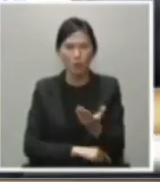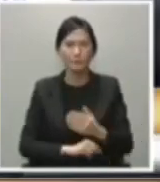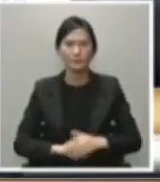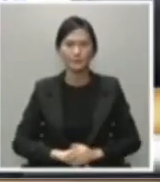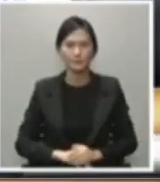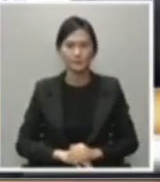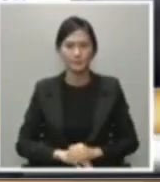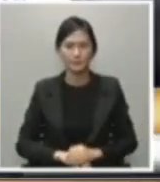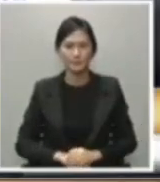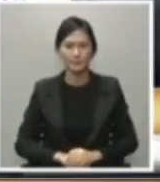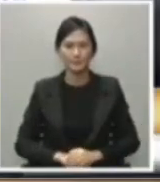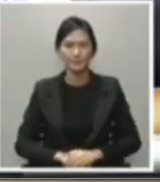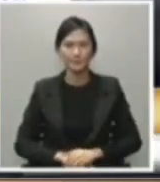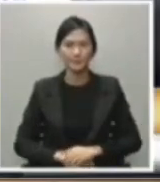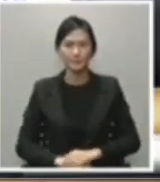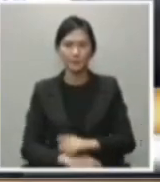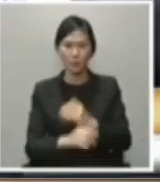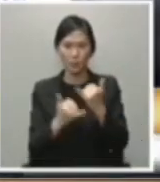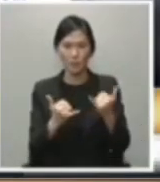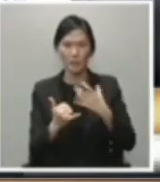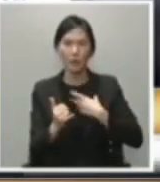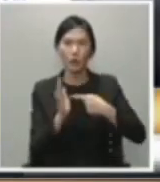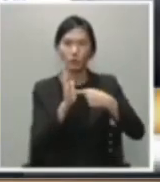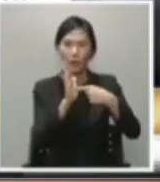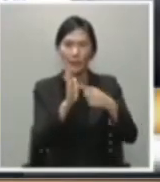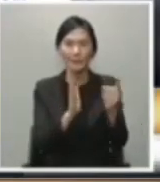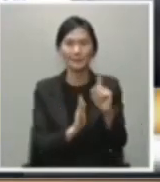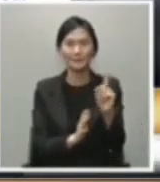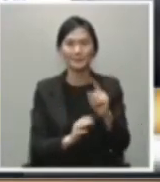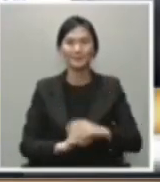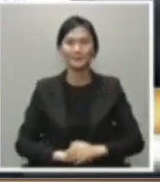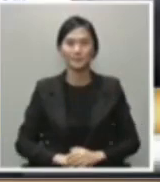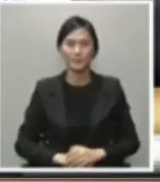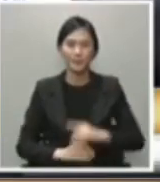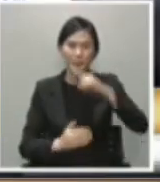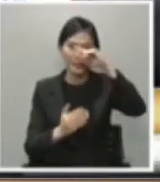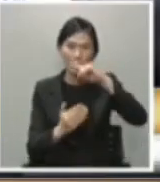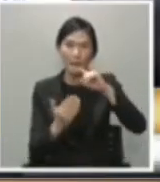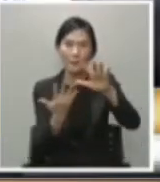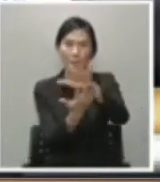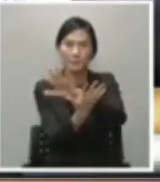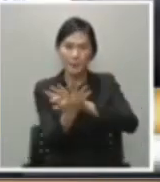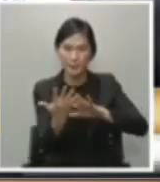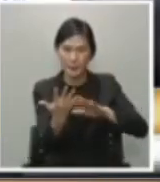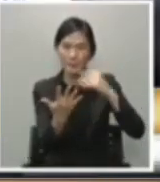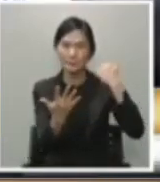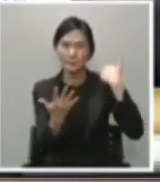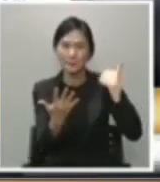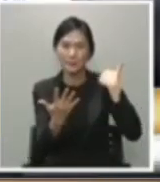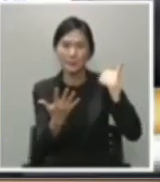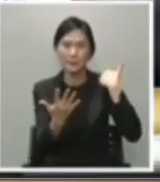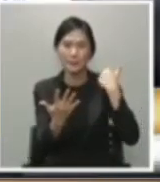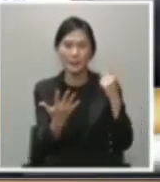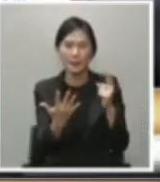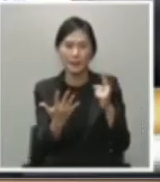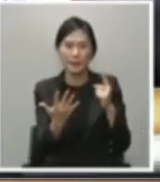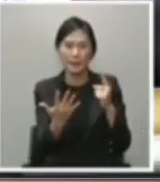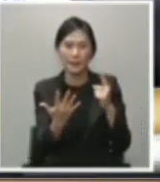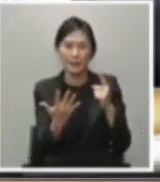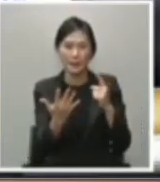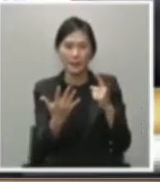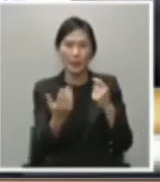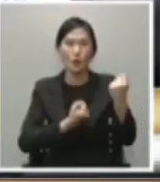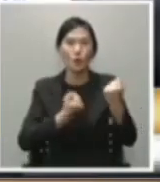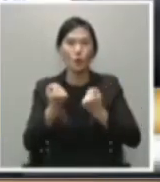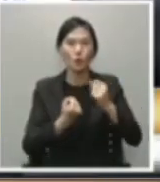ตามผมมาครับวันนี้ขอยกตัวอย่างประเทศไทยครับประเทศไทยคือรถขอยกตัวอย่างรถประเทศ